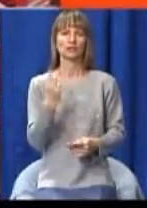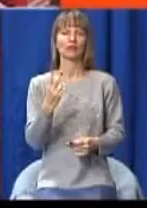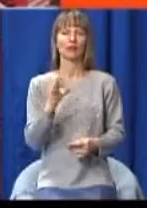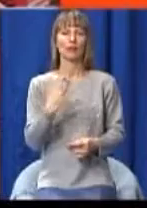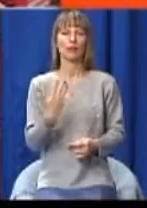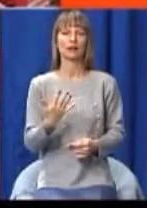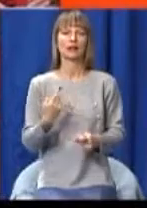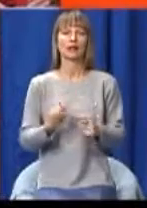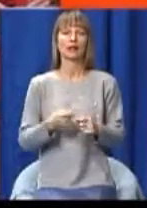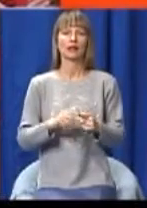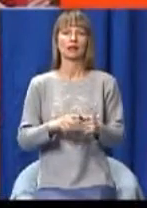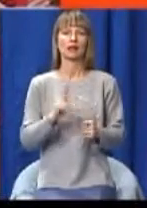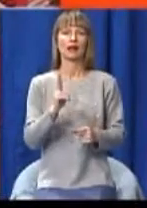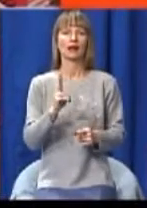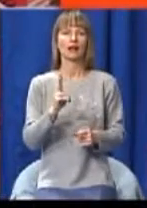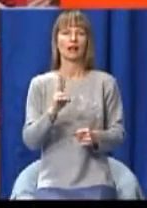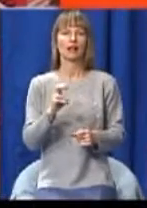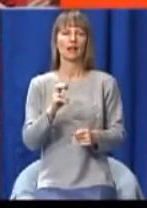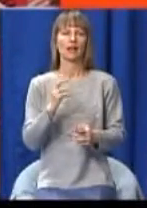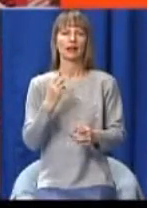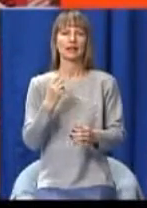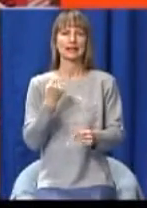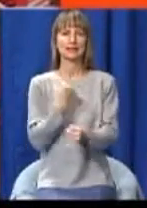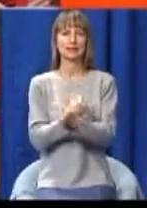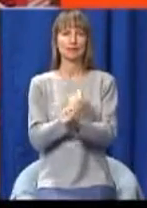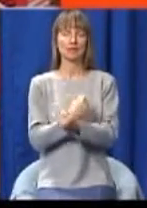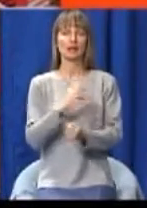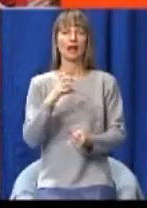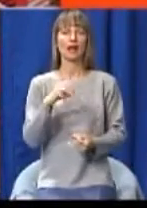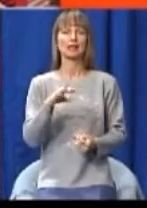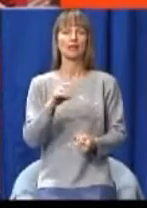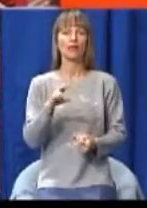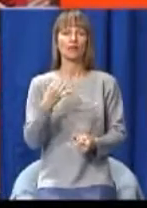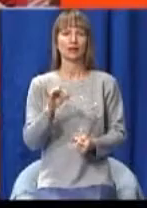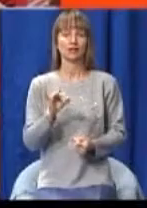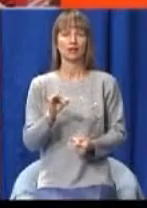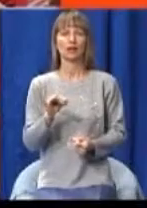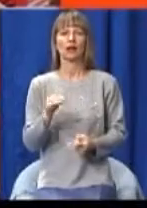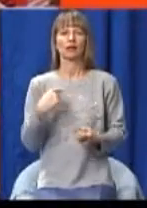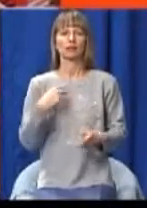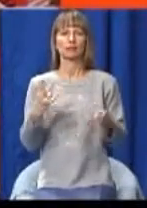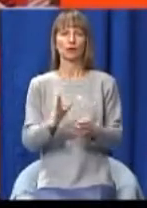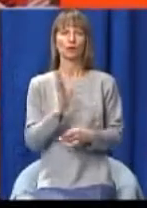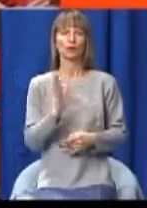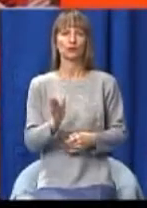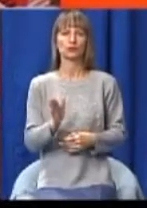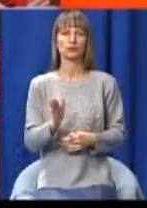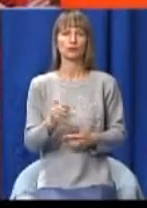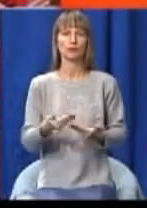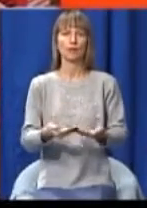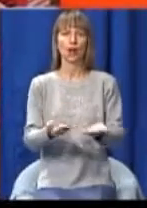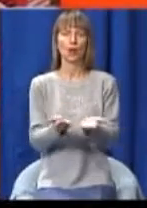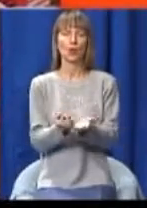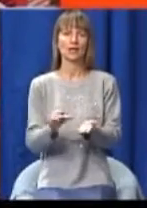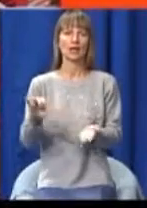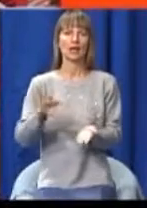Це спрей. Спирт. Етиловий спирт. Ось, беріть етиловий спирт. Нам потрібно буде отсюди в блюдце